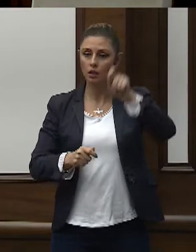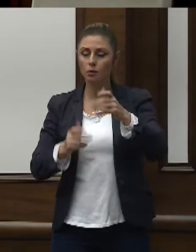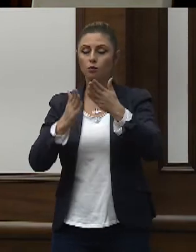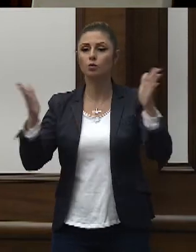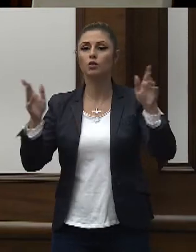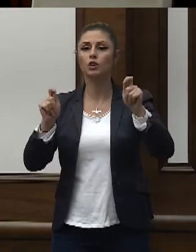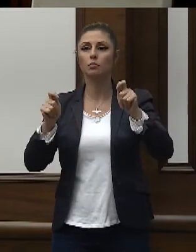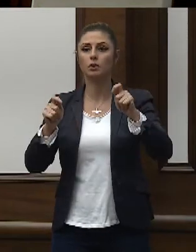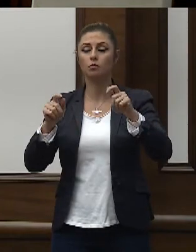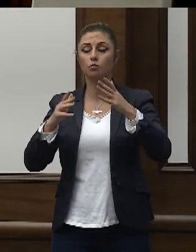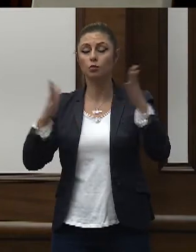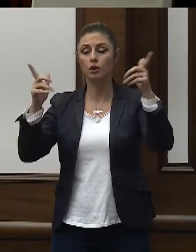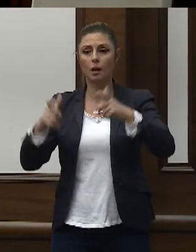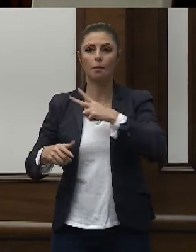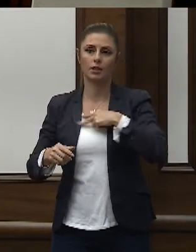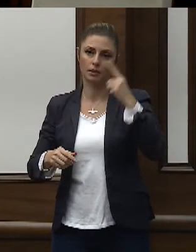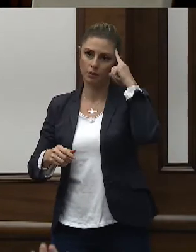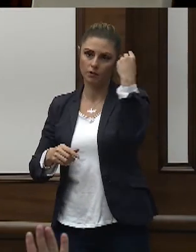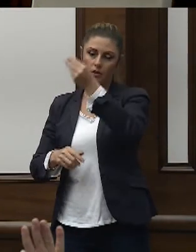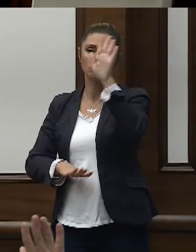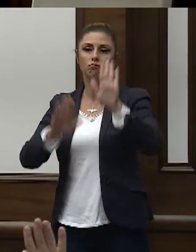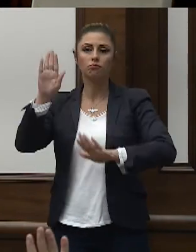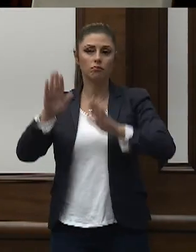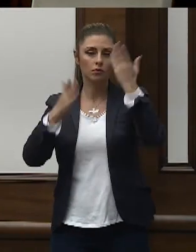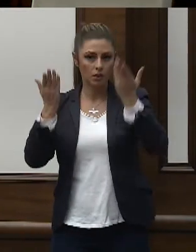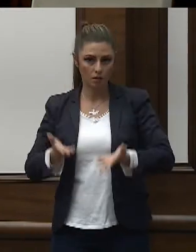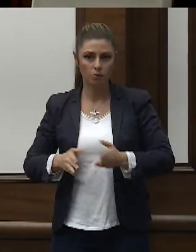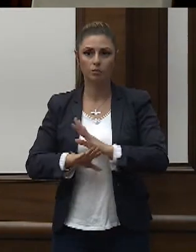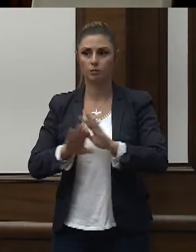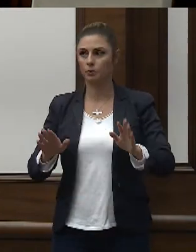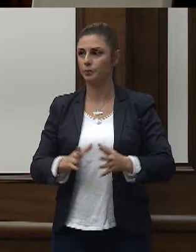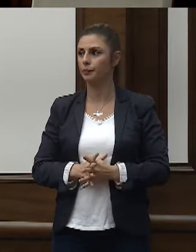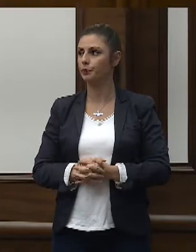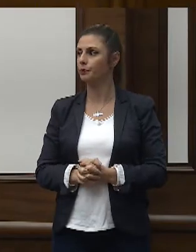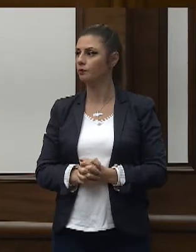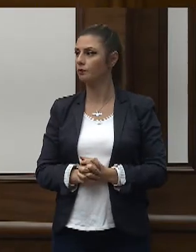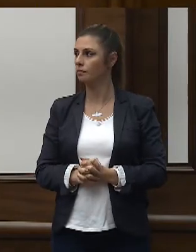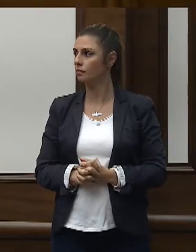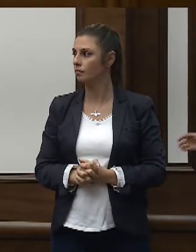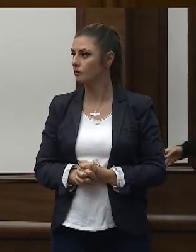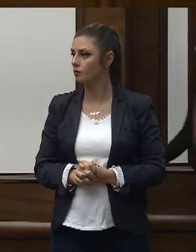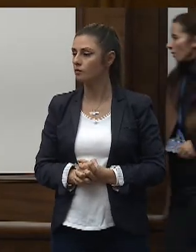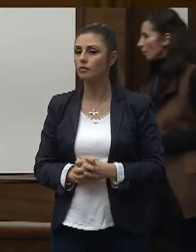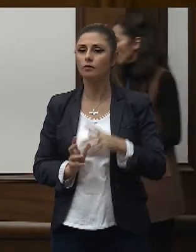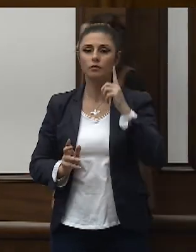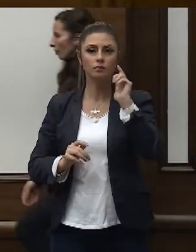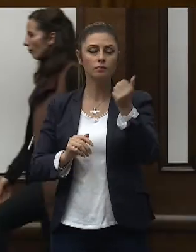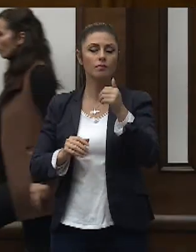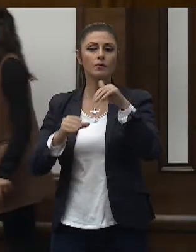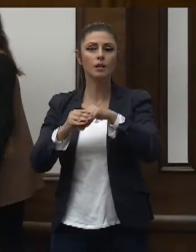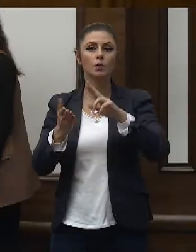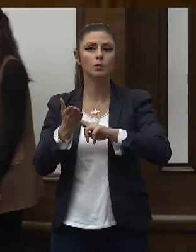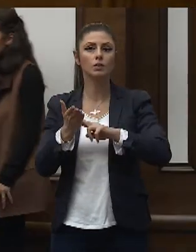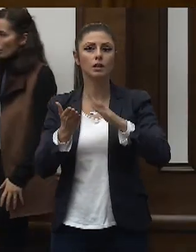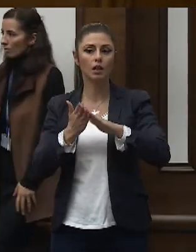istimak ettireceğiz. Oylarınıza sunuyorum. Kabul edenler, etmeyenler oy birliğiyle kabul edilmiştir. Teşekkür ederim. Değerli meclis üyesi arkadaşlarım,